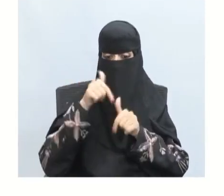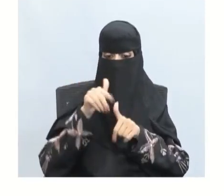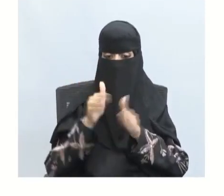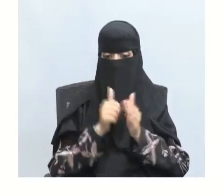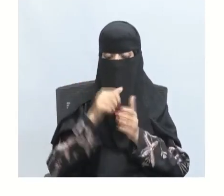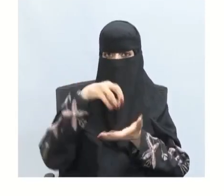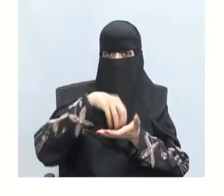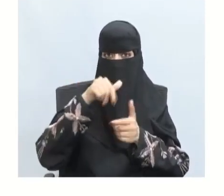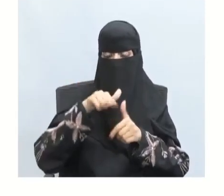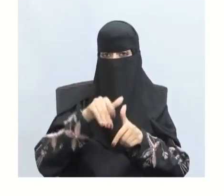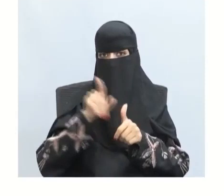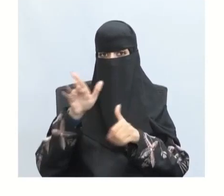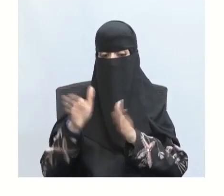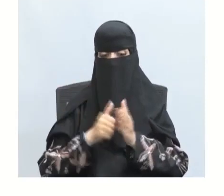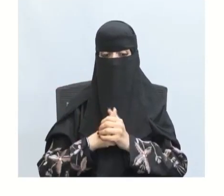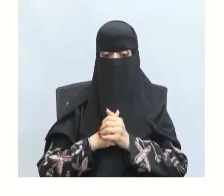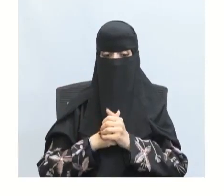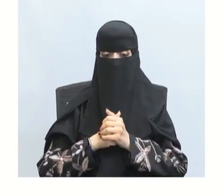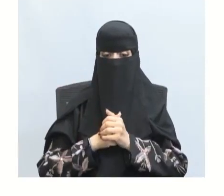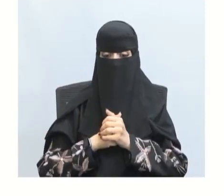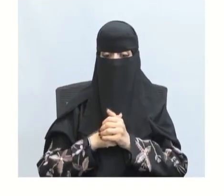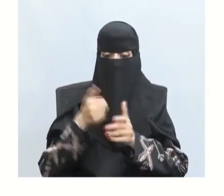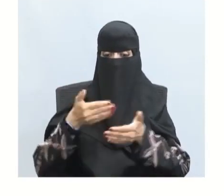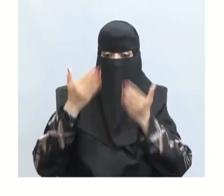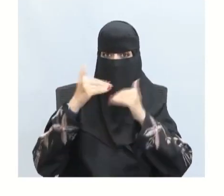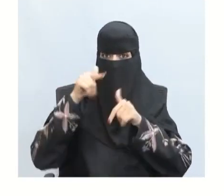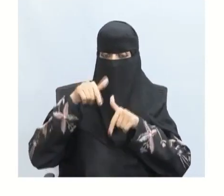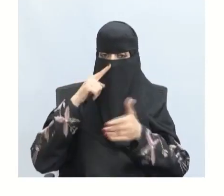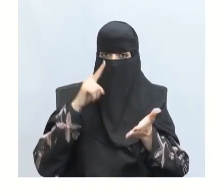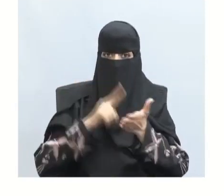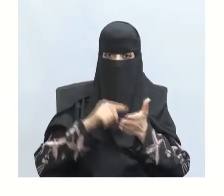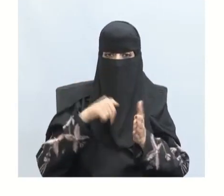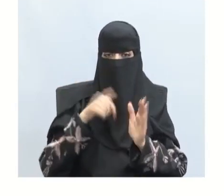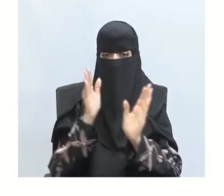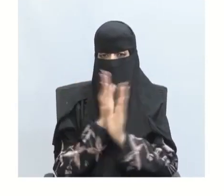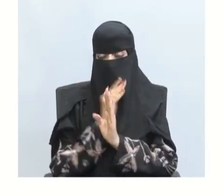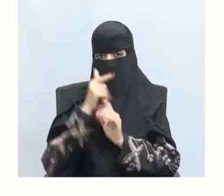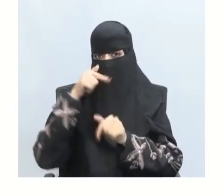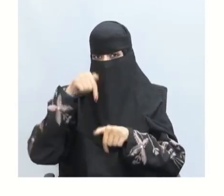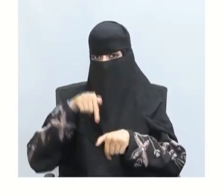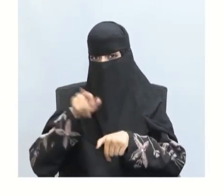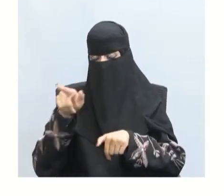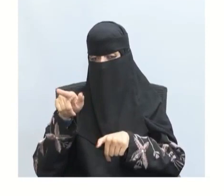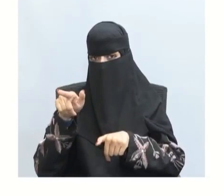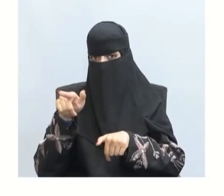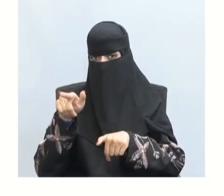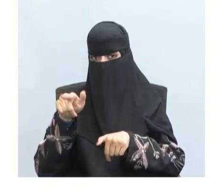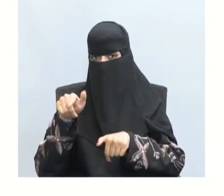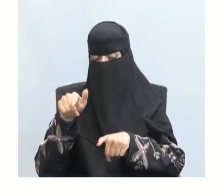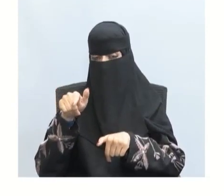وقوع ذلك الحدث بعد ذلك تطرقنا الى معكوس ذكرنا بانه